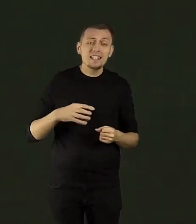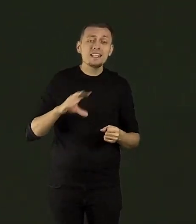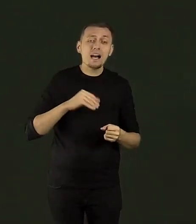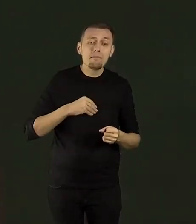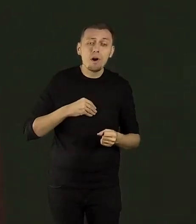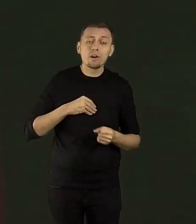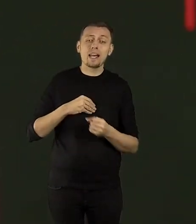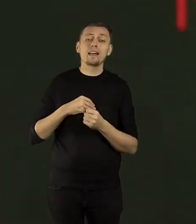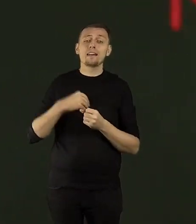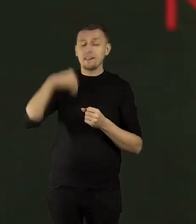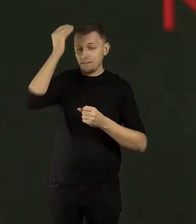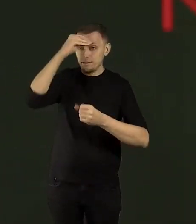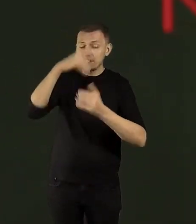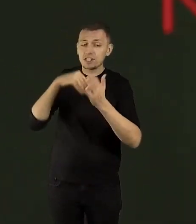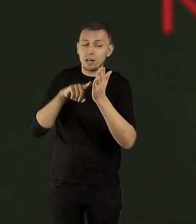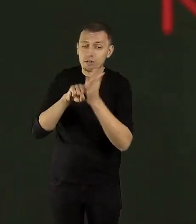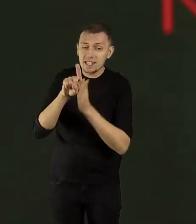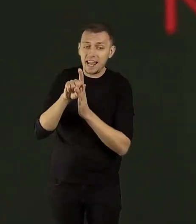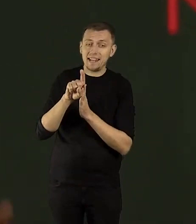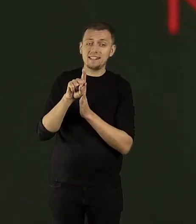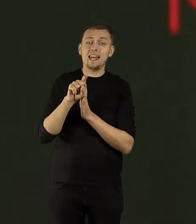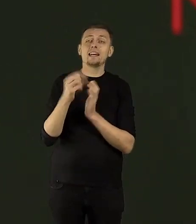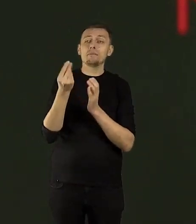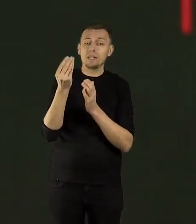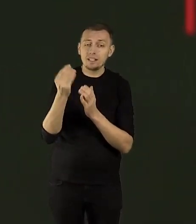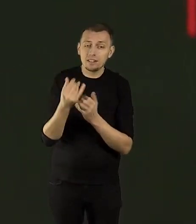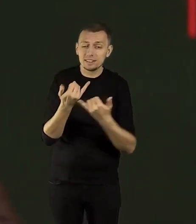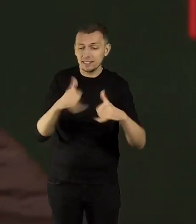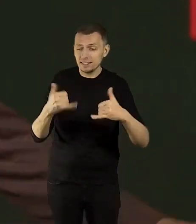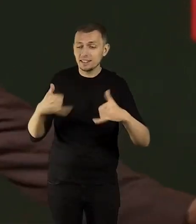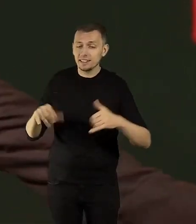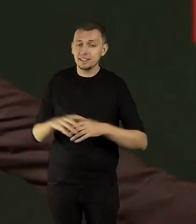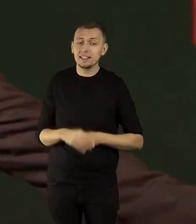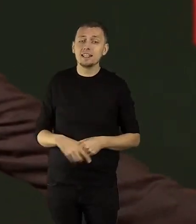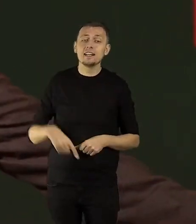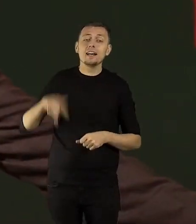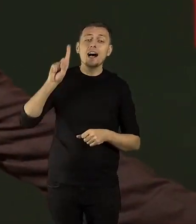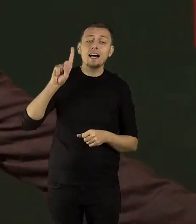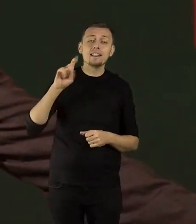innego. Ale jeśli na koniec życia staną przed Bogiem, a Bóg powie, no,